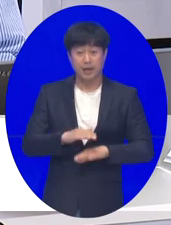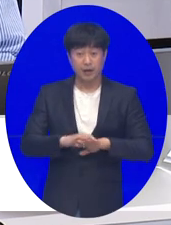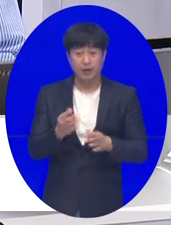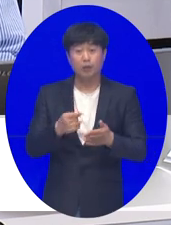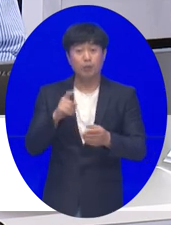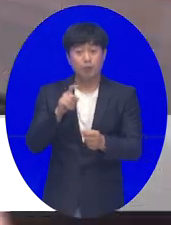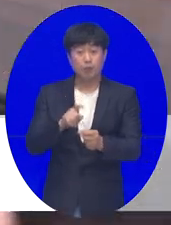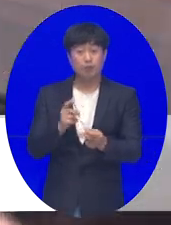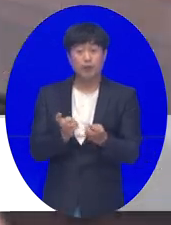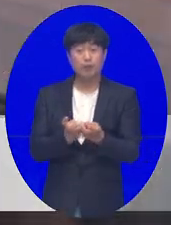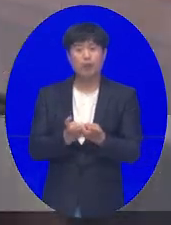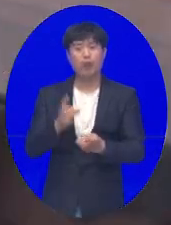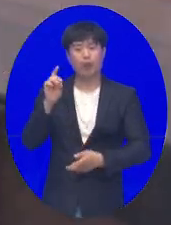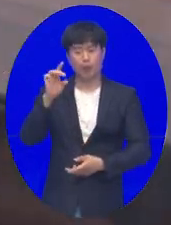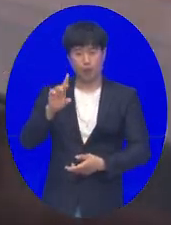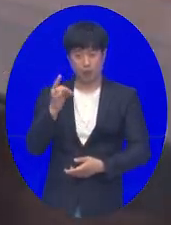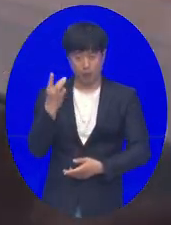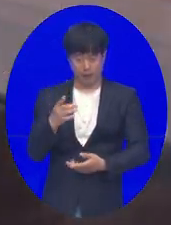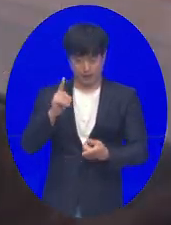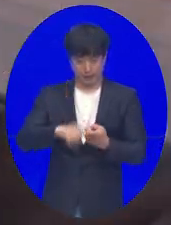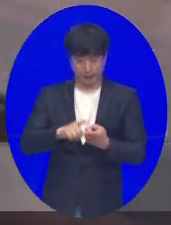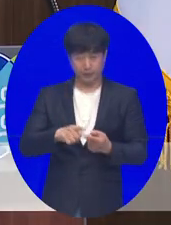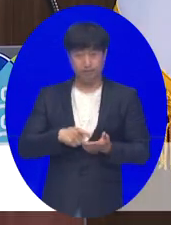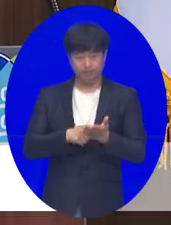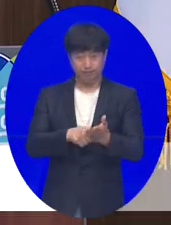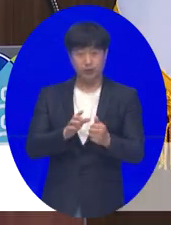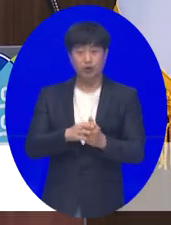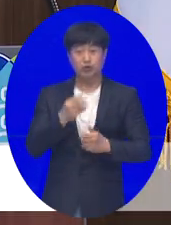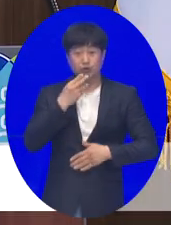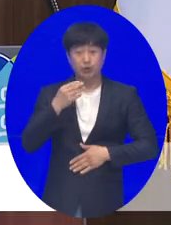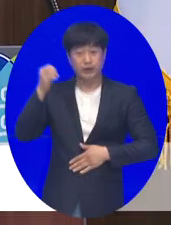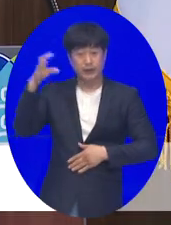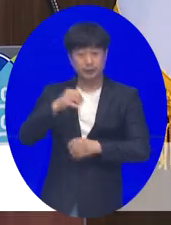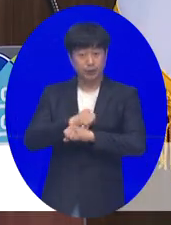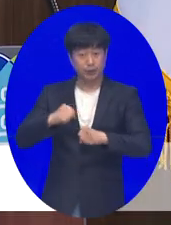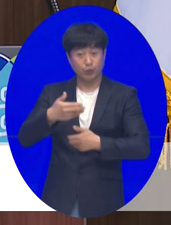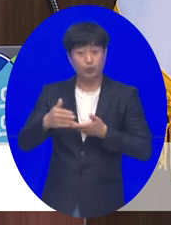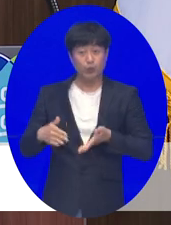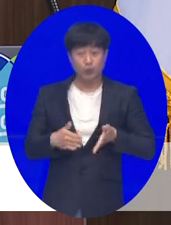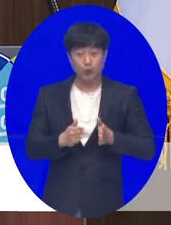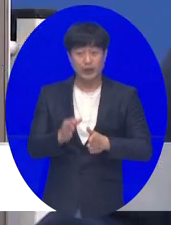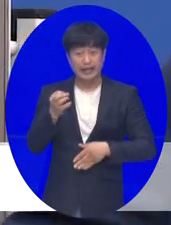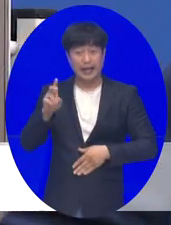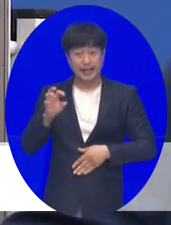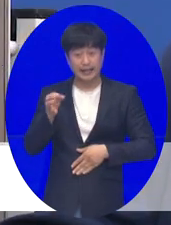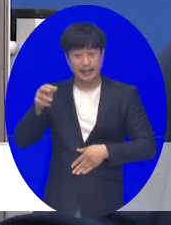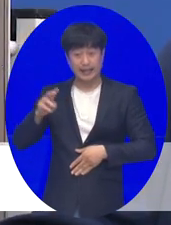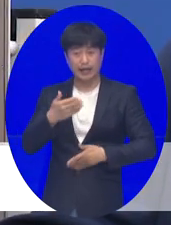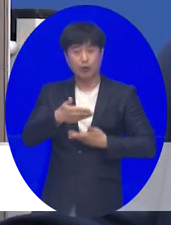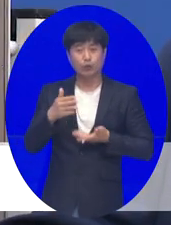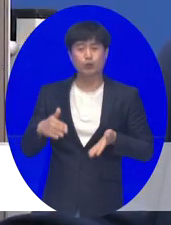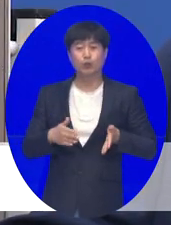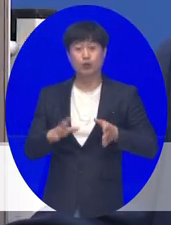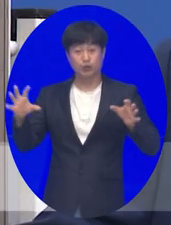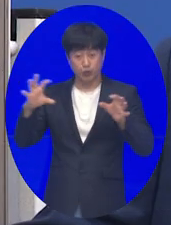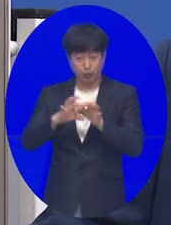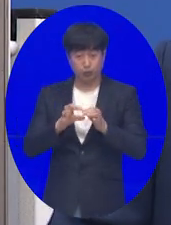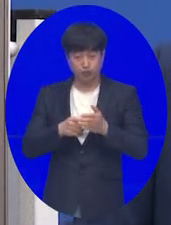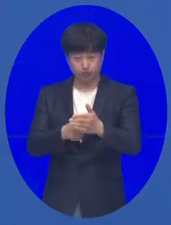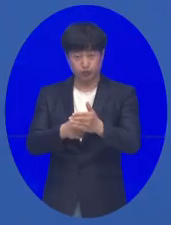검증받은 국토부 원한이라고 제시했습니다 또 경기도는 서울 양평고속도로와 서울양양고속도로 연결을 추진하겠다고